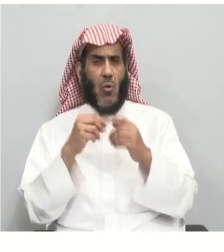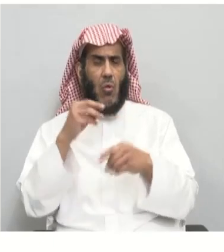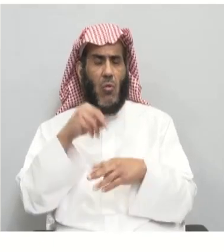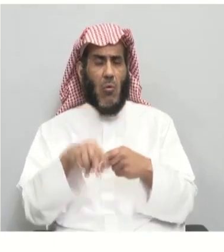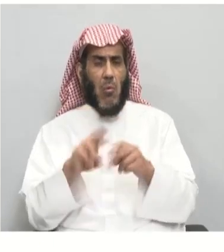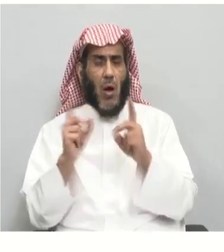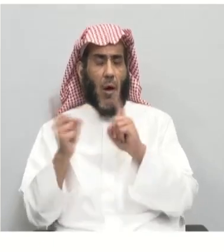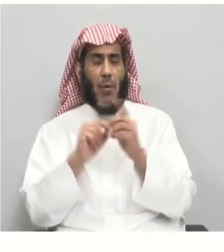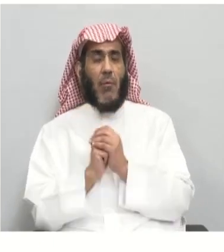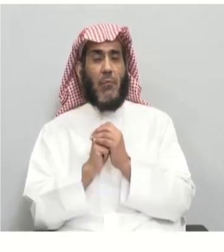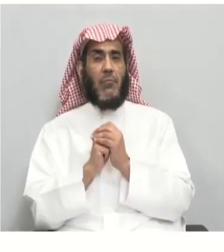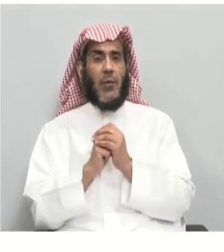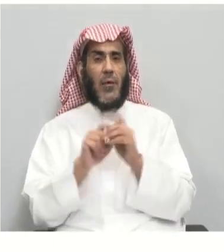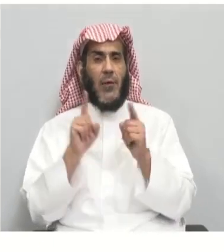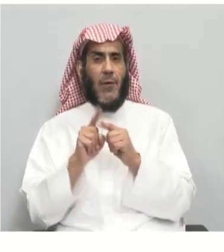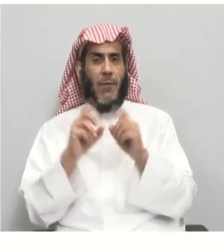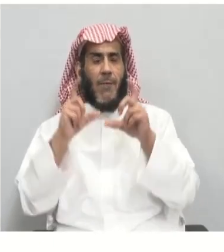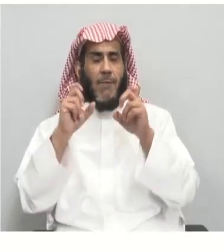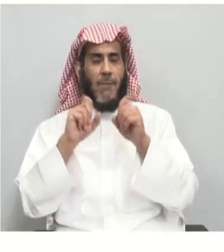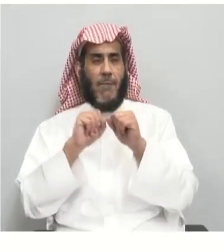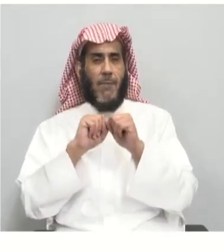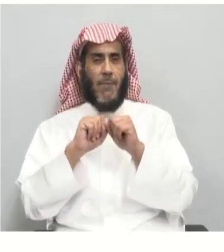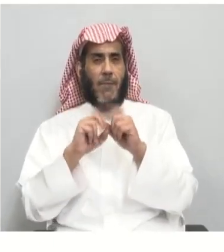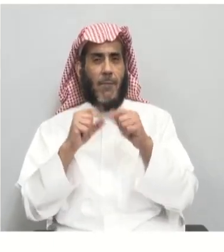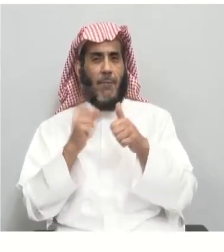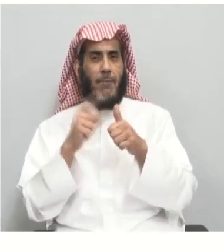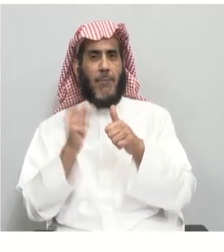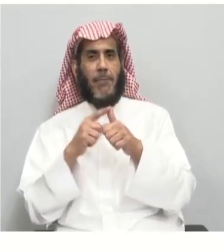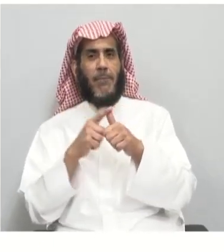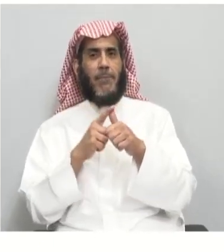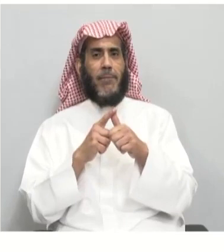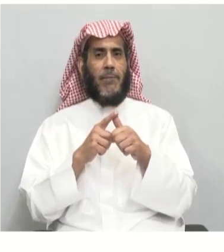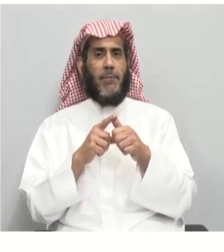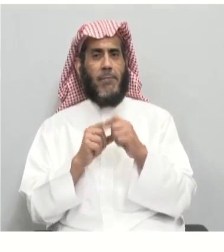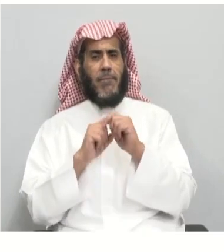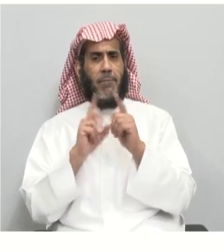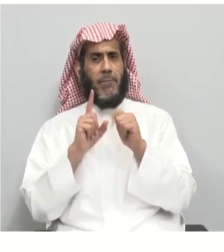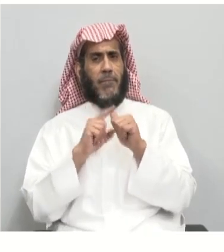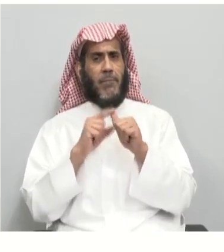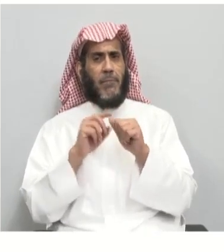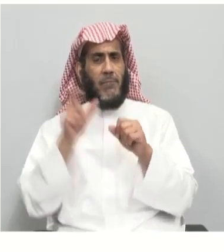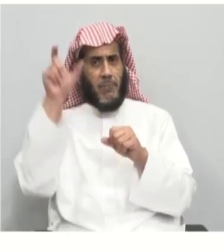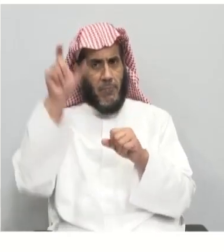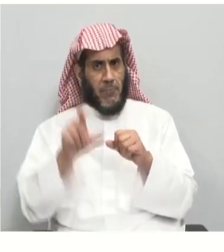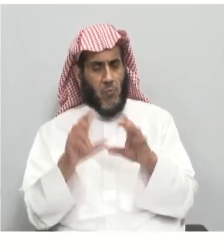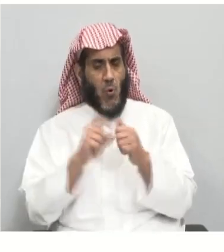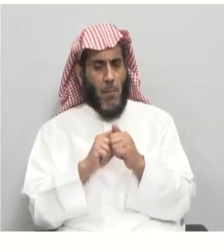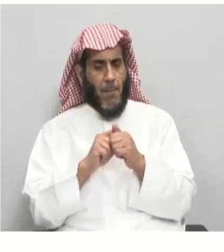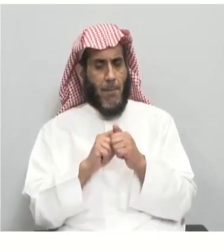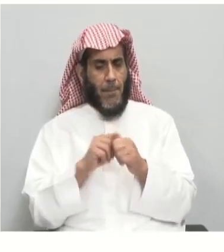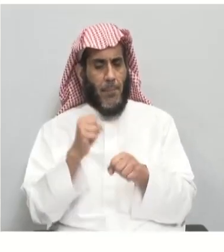قارن بينهما لدينا صورتين الصوره الاولى لشخص يقوم